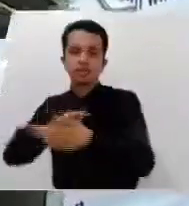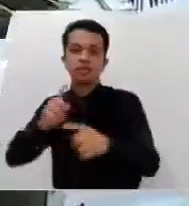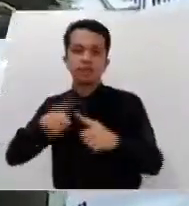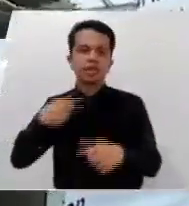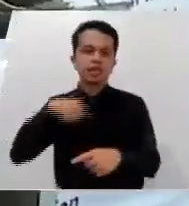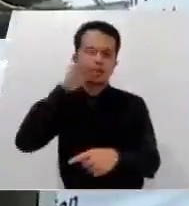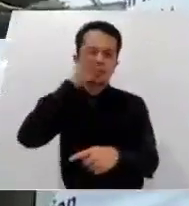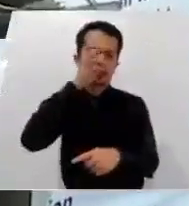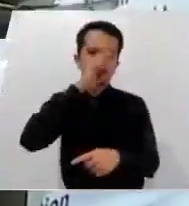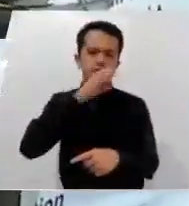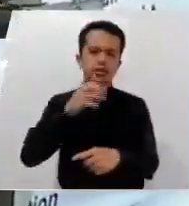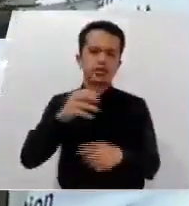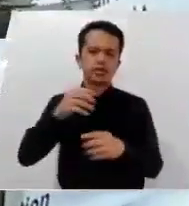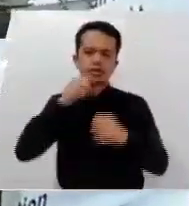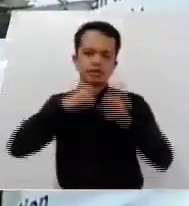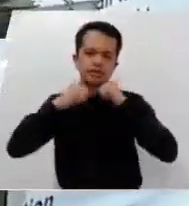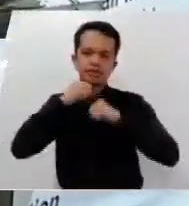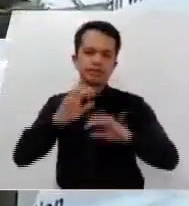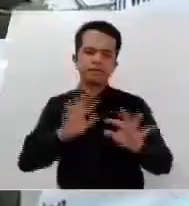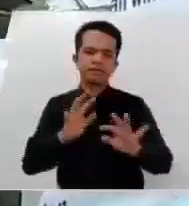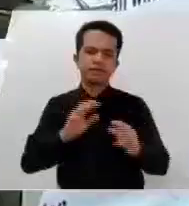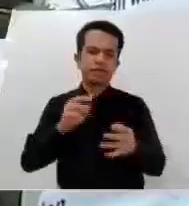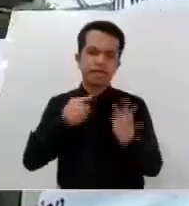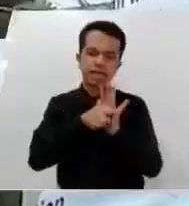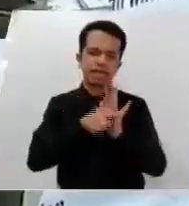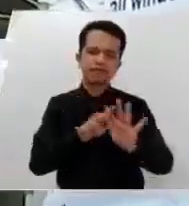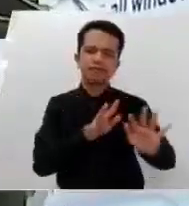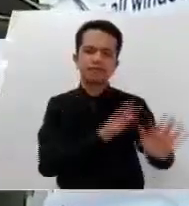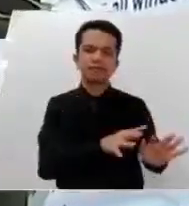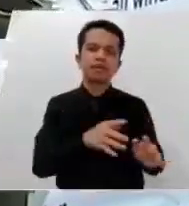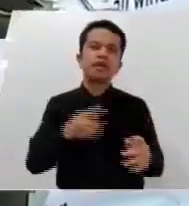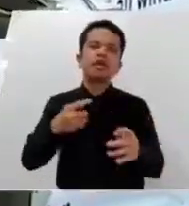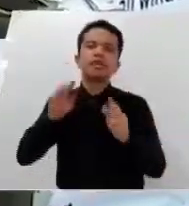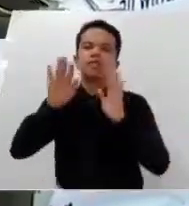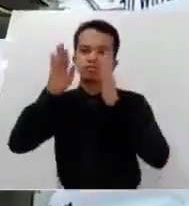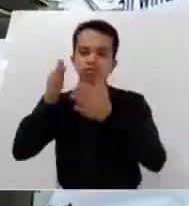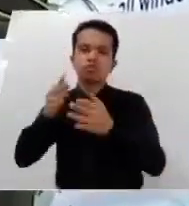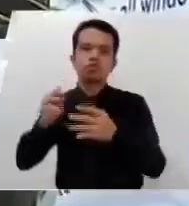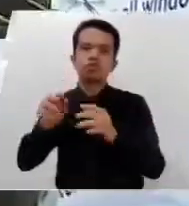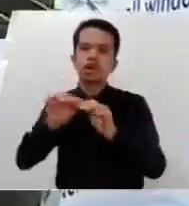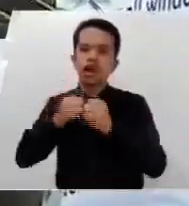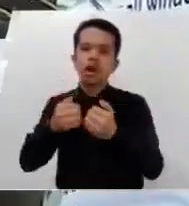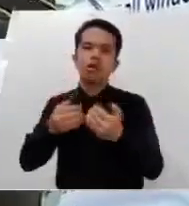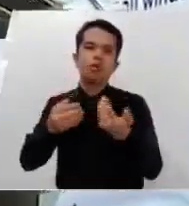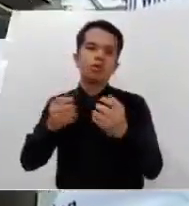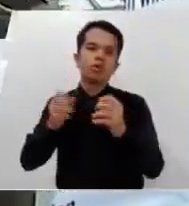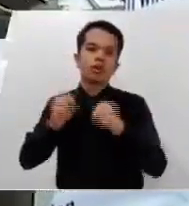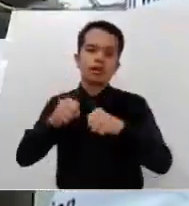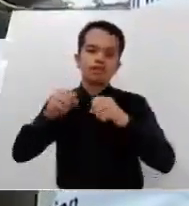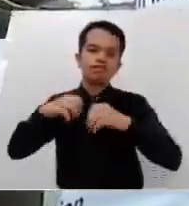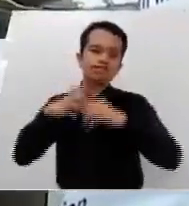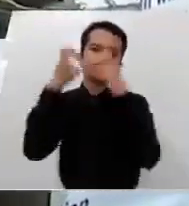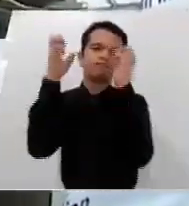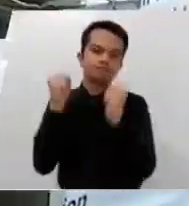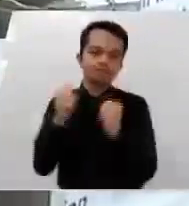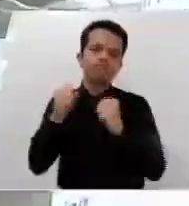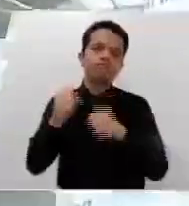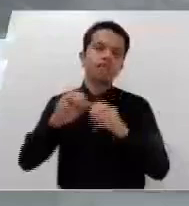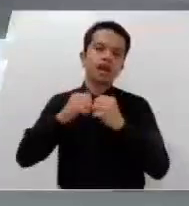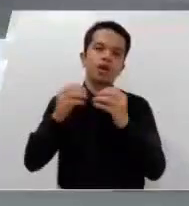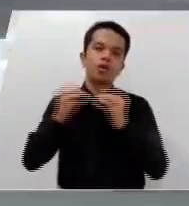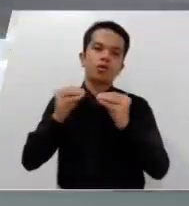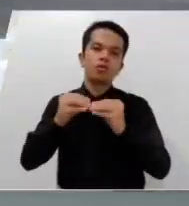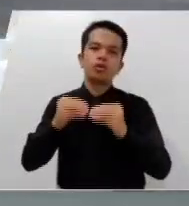yung hirap eh. Ang iniisip namin kung paano kami makakabangon muli, paano kami makaka-forward para mas maharap namin na mas masaya ang buhay